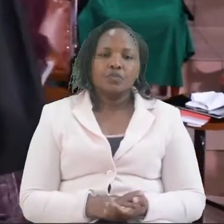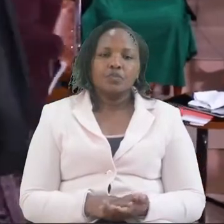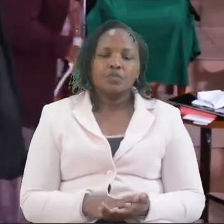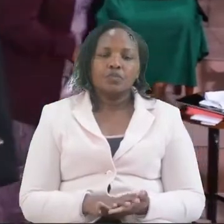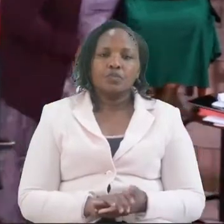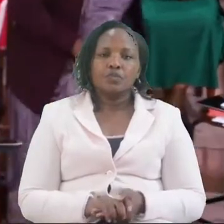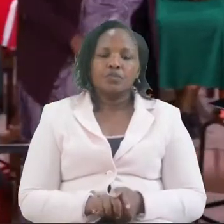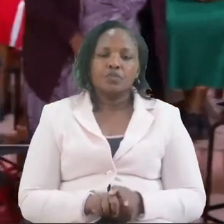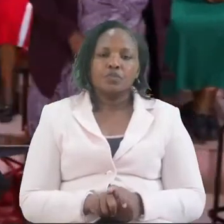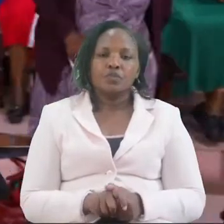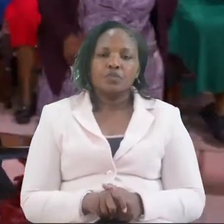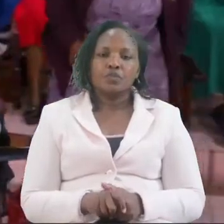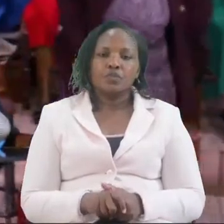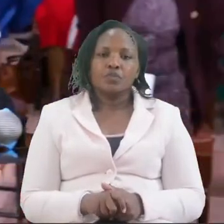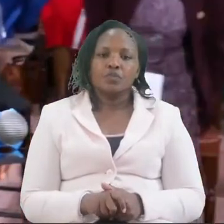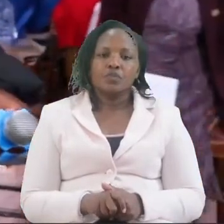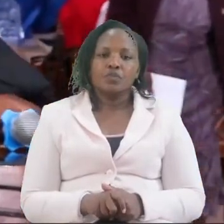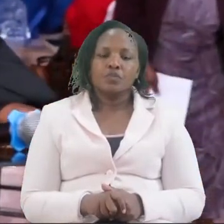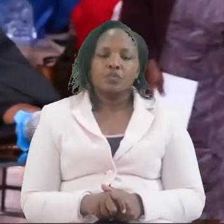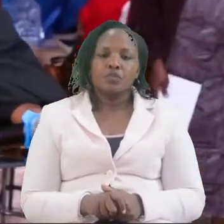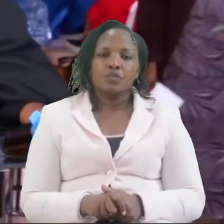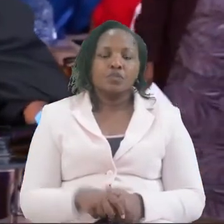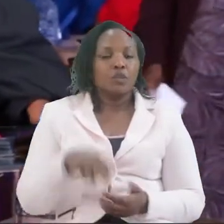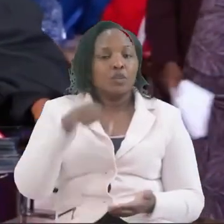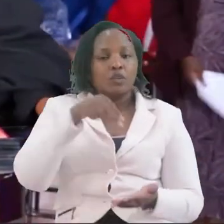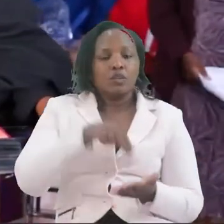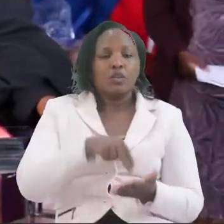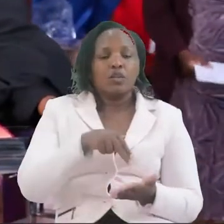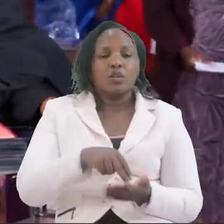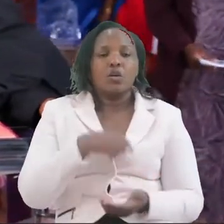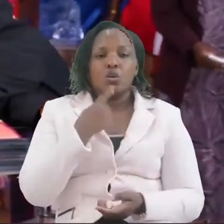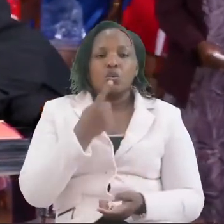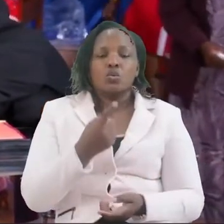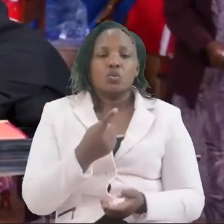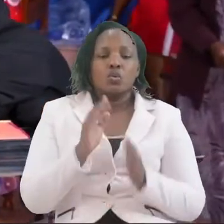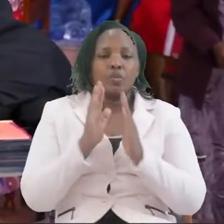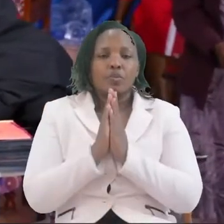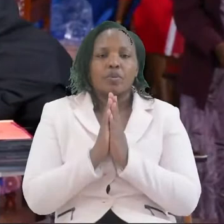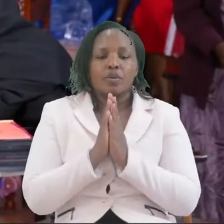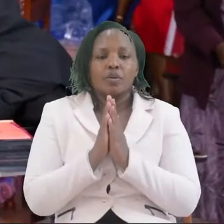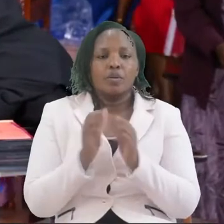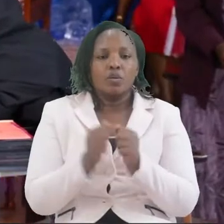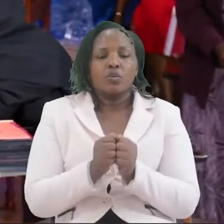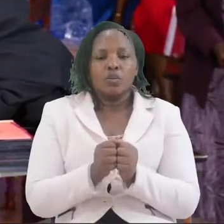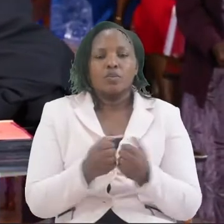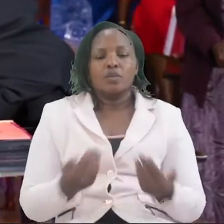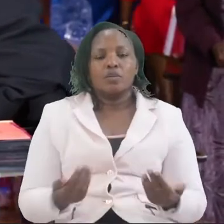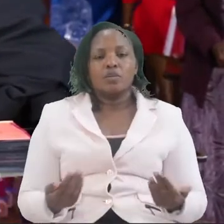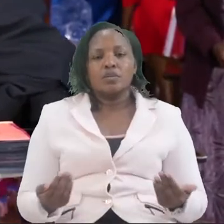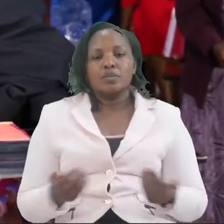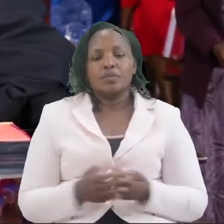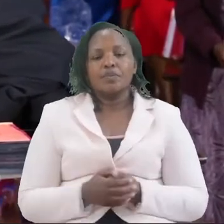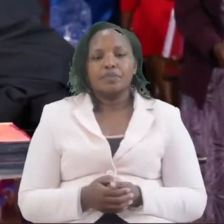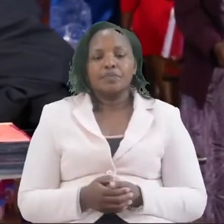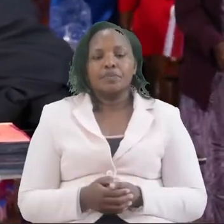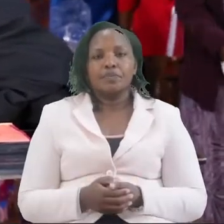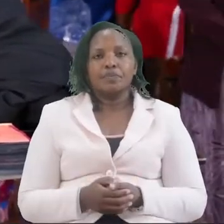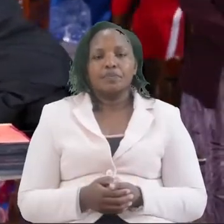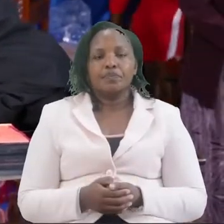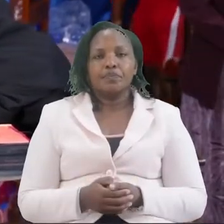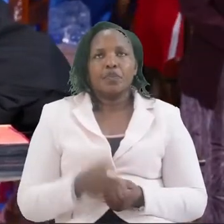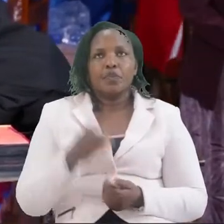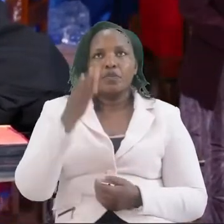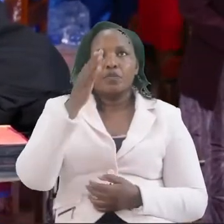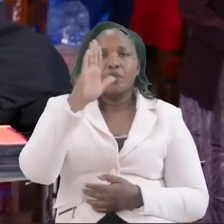Basi tutaweza kusimama ili tukaombe na watoto wetu.